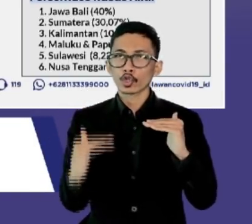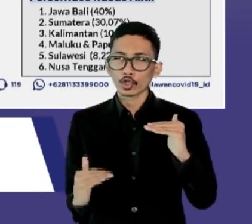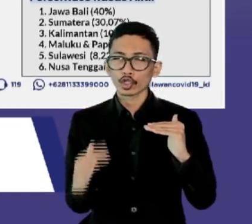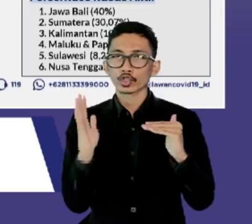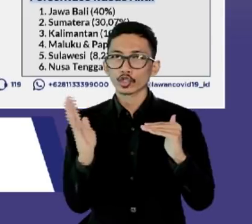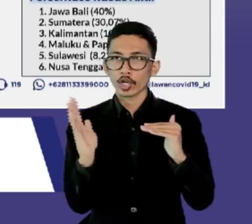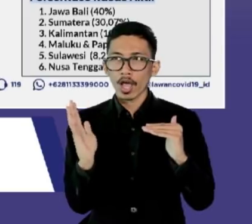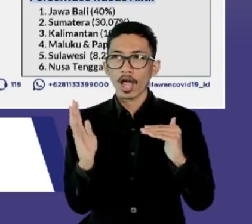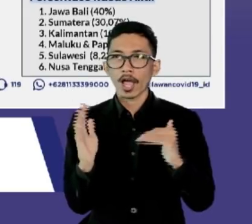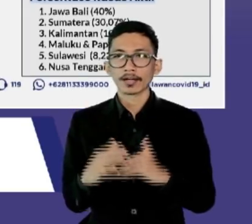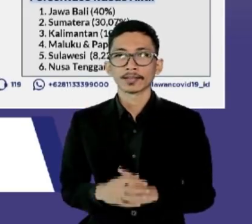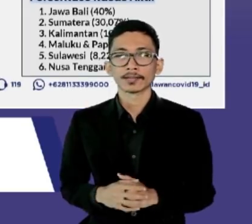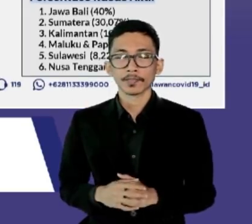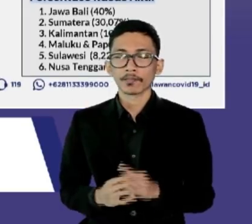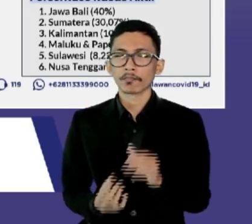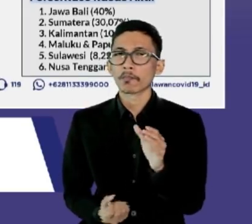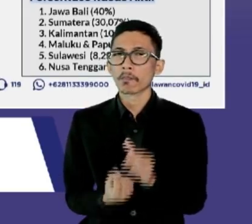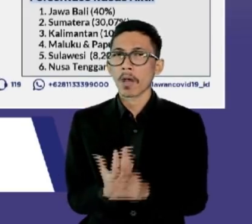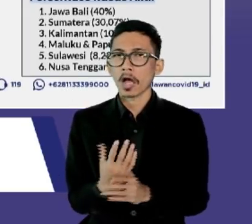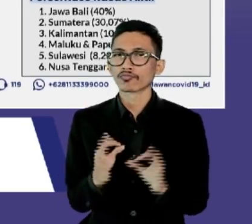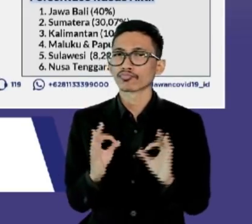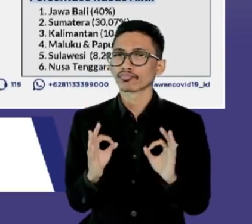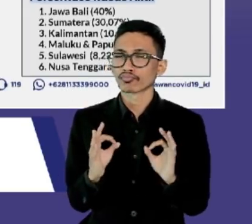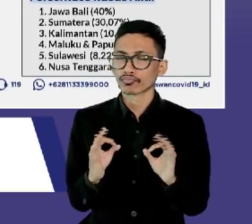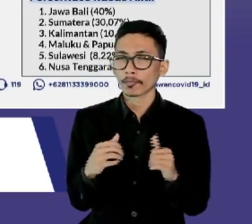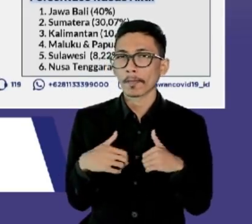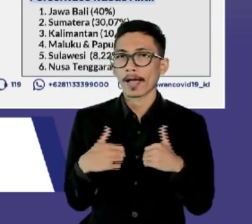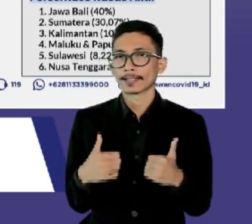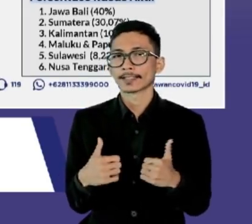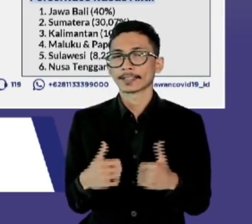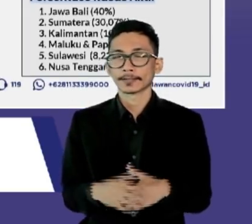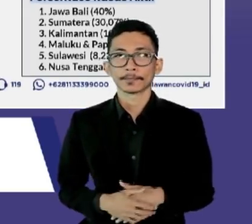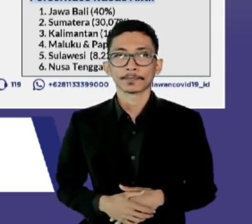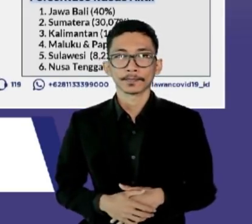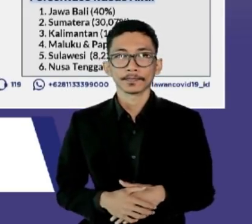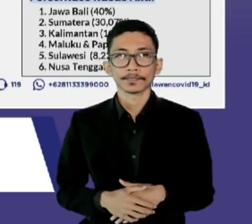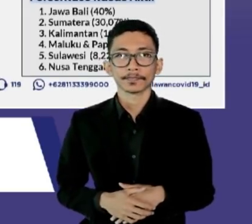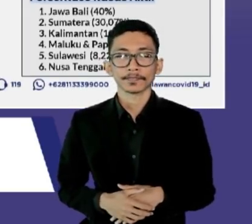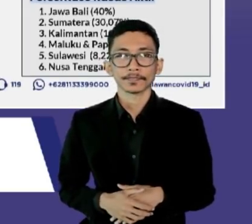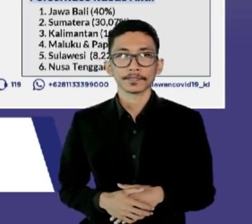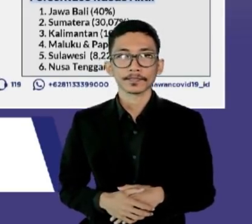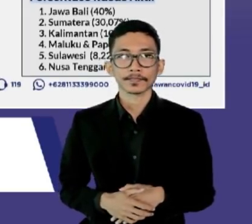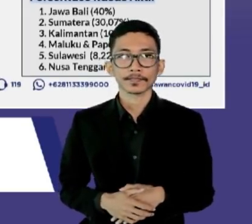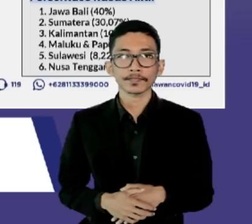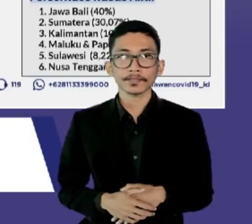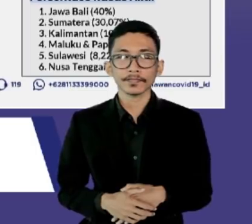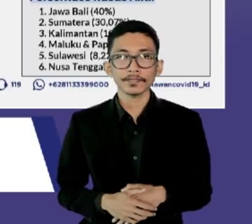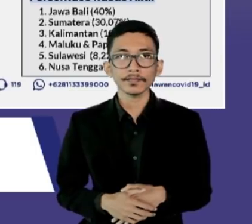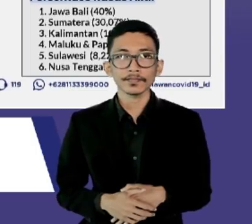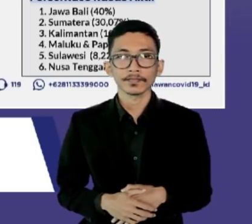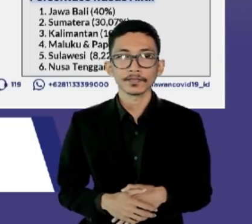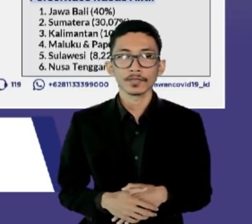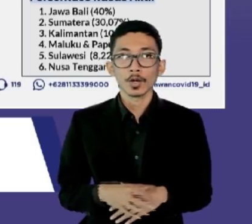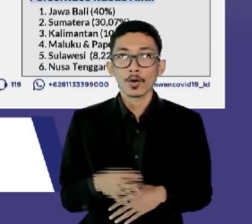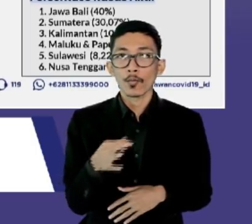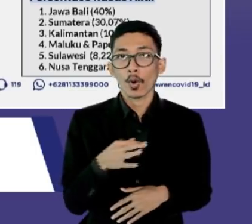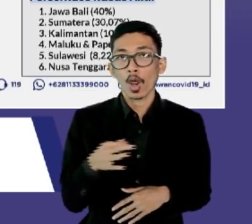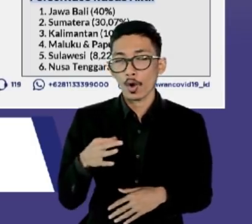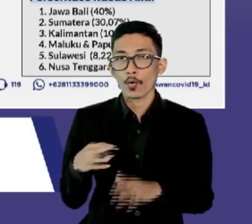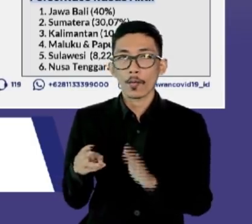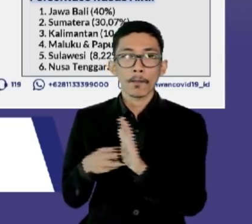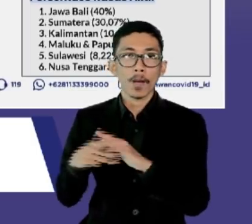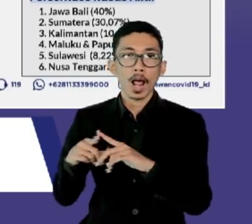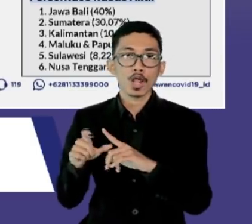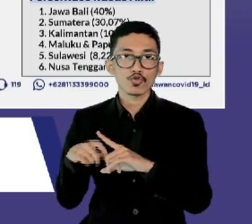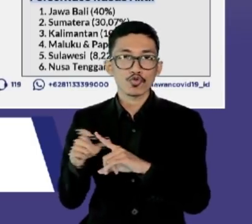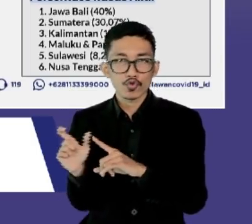Ini adalah perkembangan yang sangat baik. Hal yang perlu diperhatikan adalah meskipun Pulau Maluku, Papua